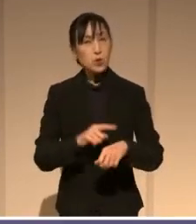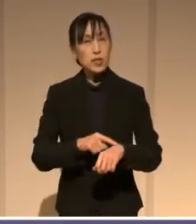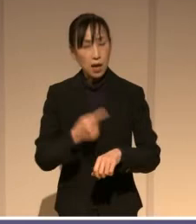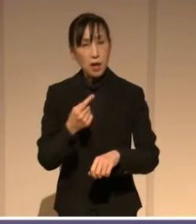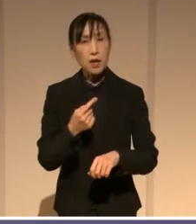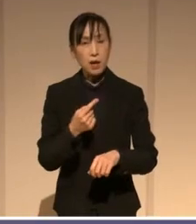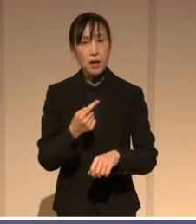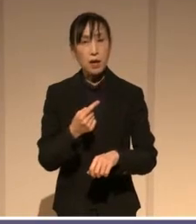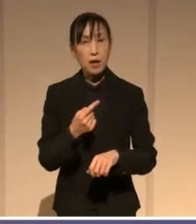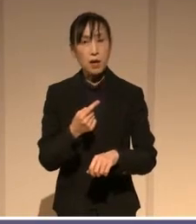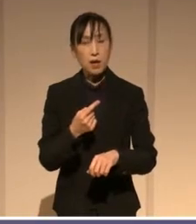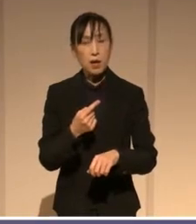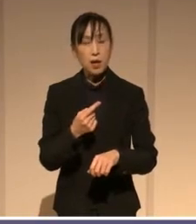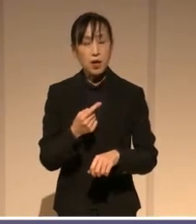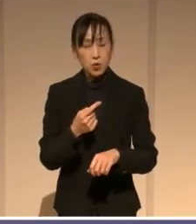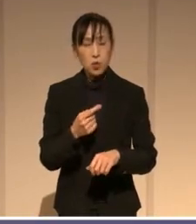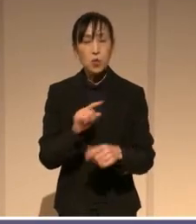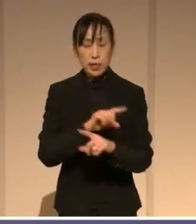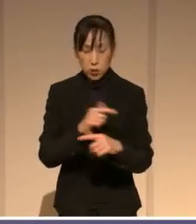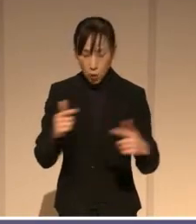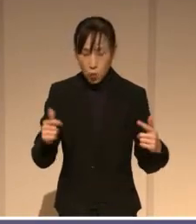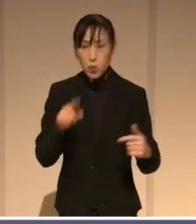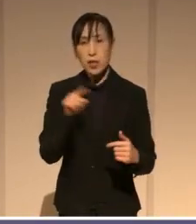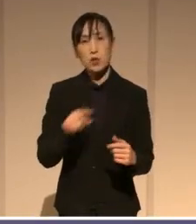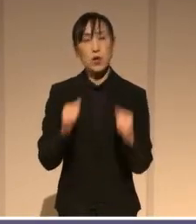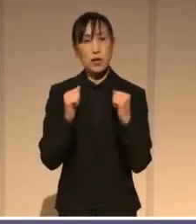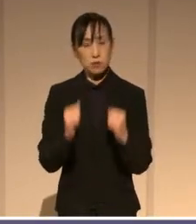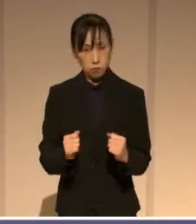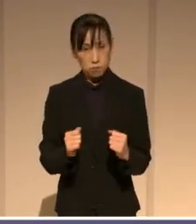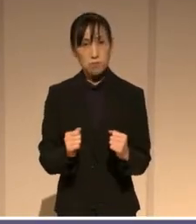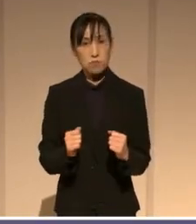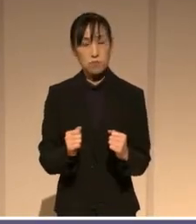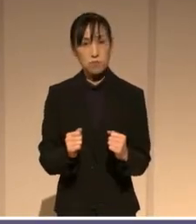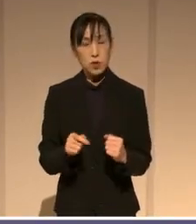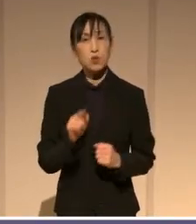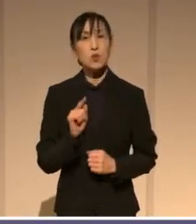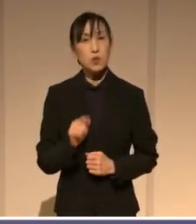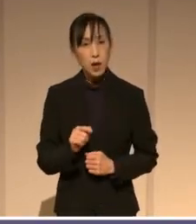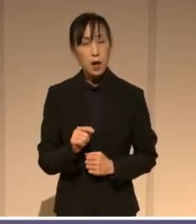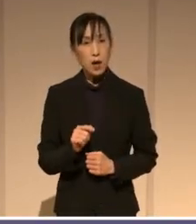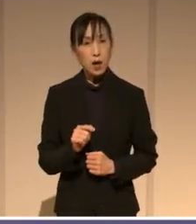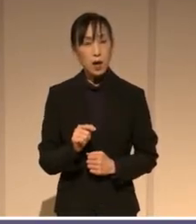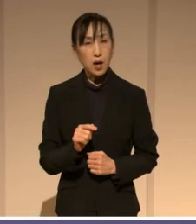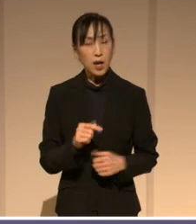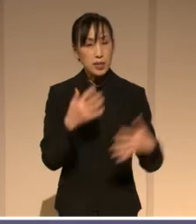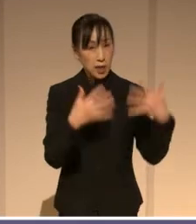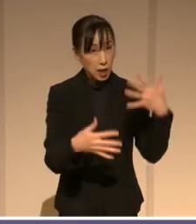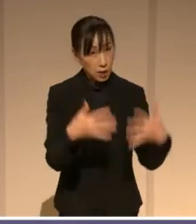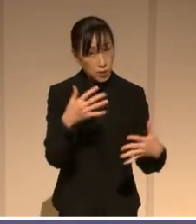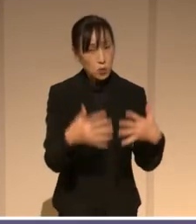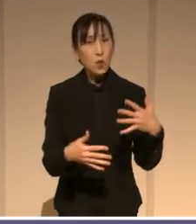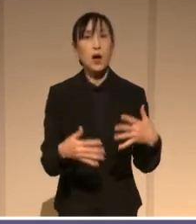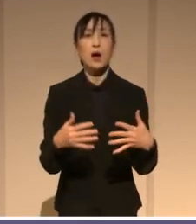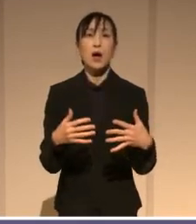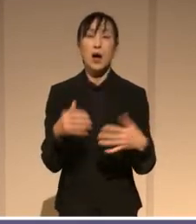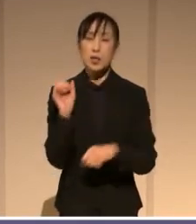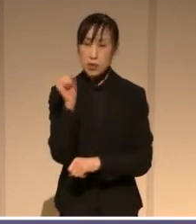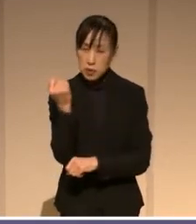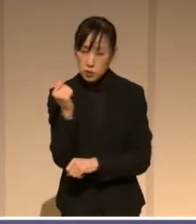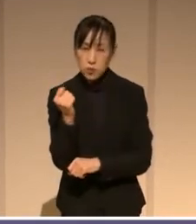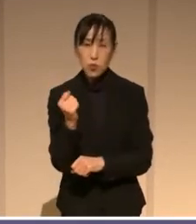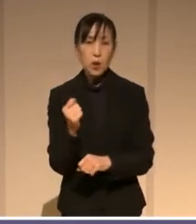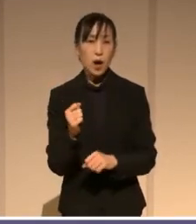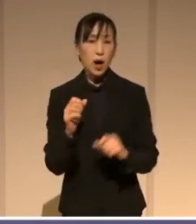そういう人たちがいるんだということがメディアであの映し出されてあのあ